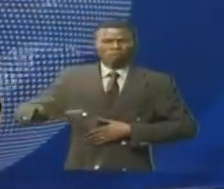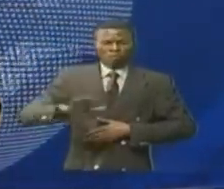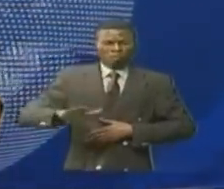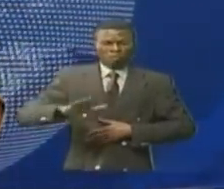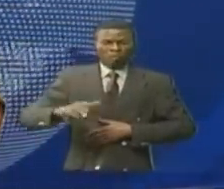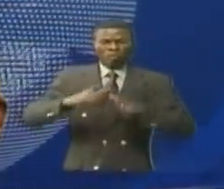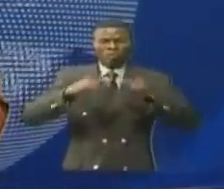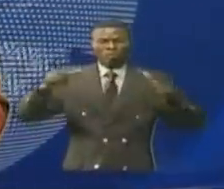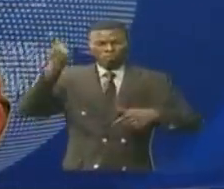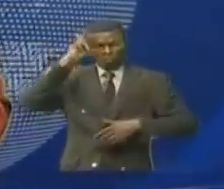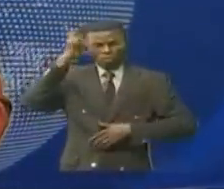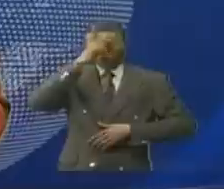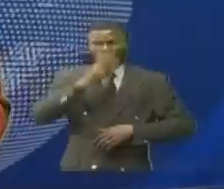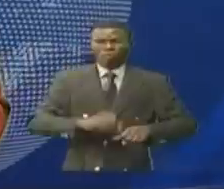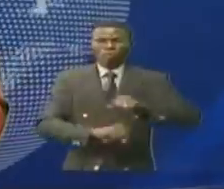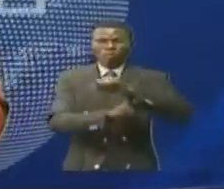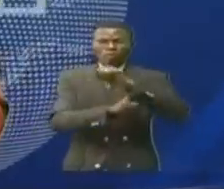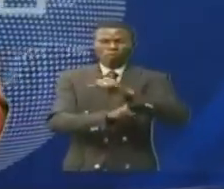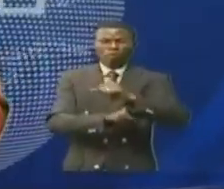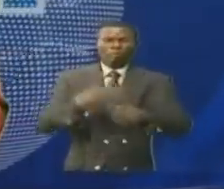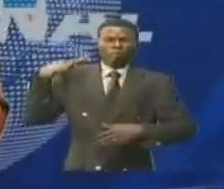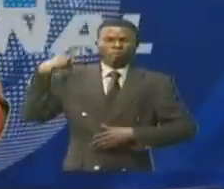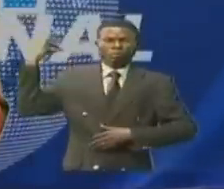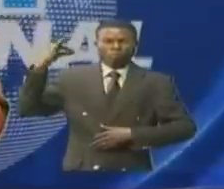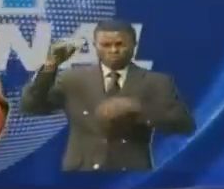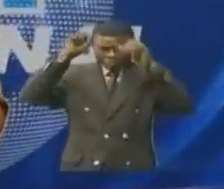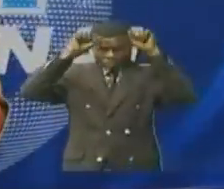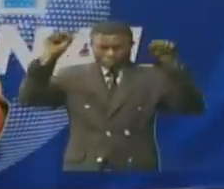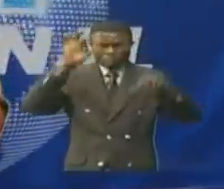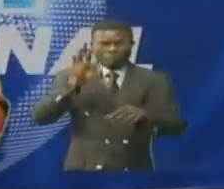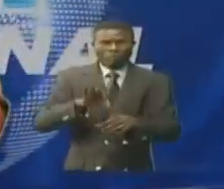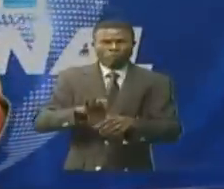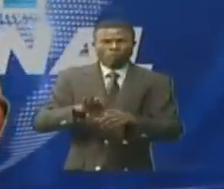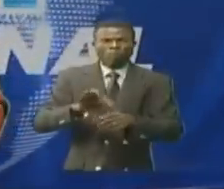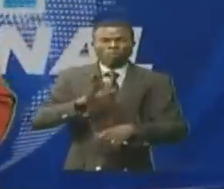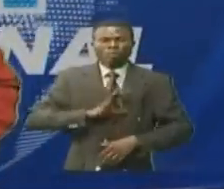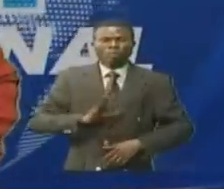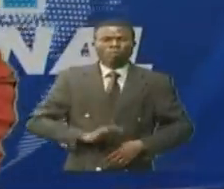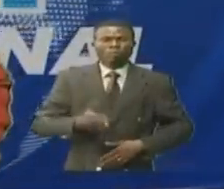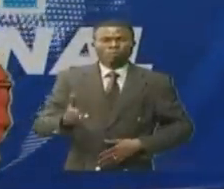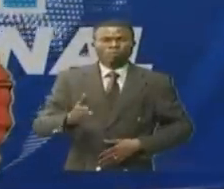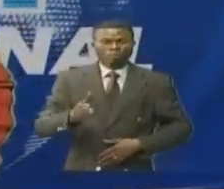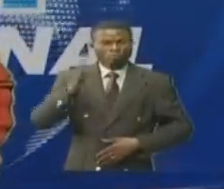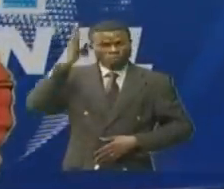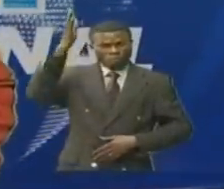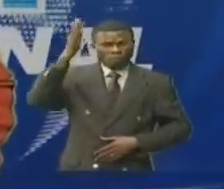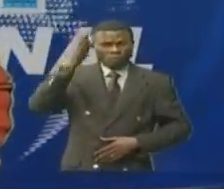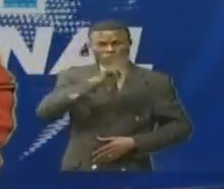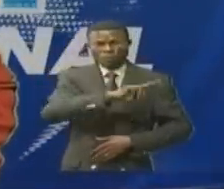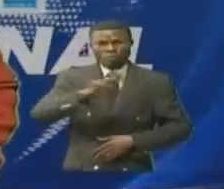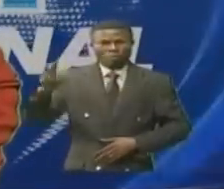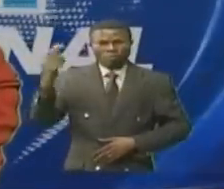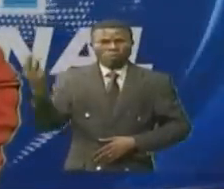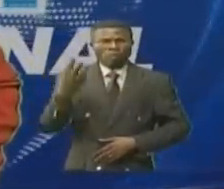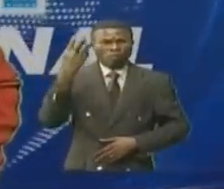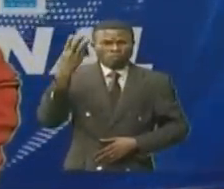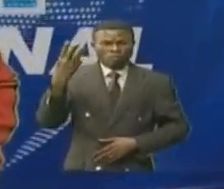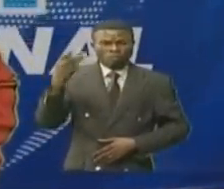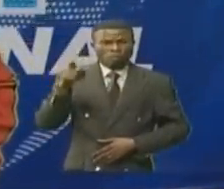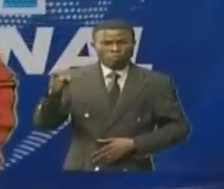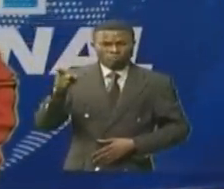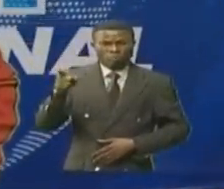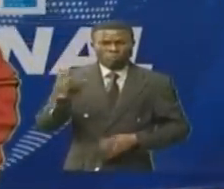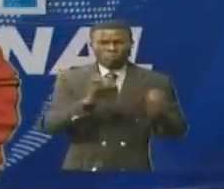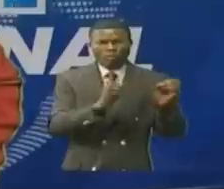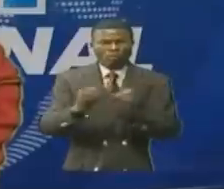Grand Katanga soutiennent la candidature du président de la République, Félix-Antoine Tshisekedi, pour les échéances électorales de 2023. Ces derniers